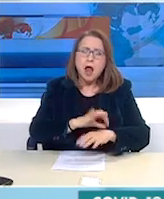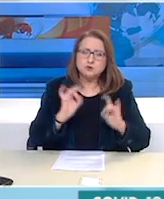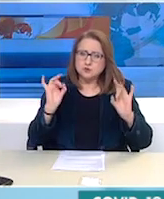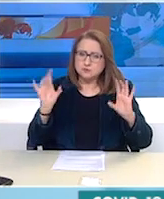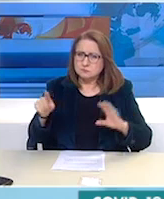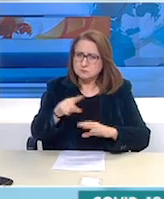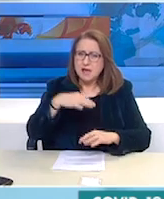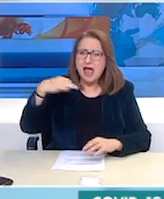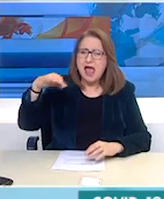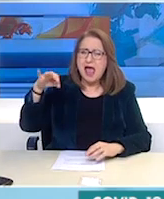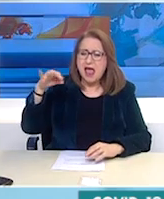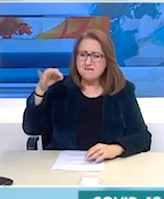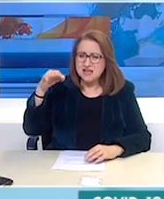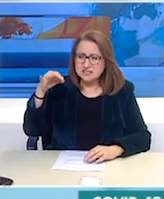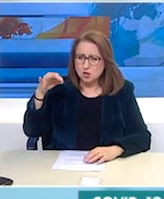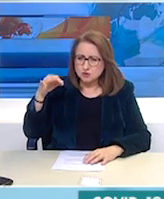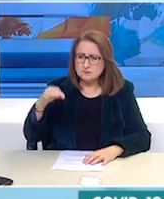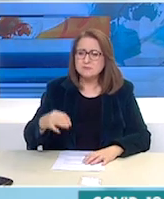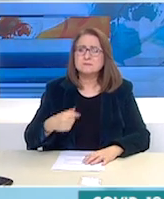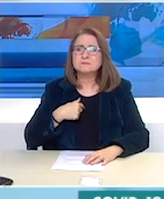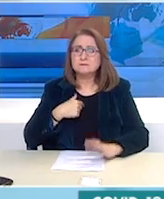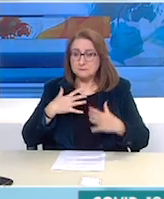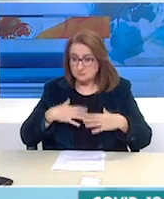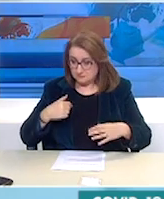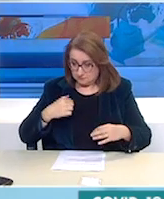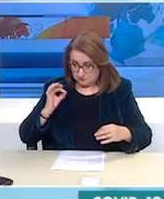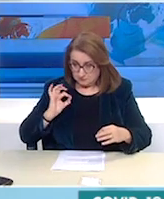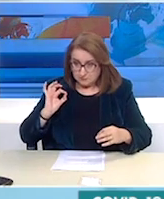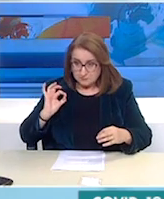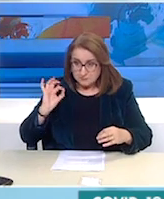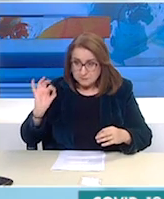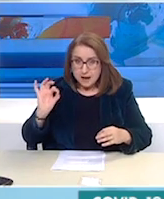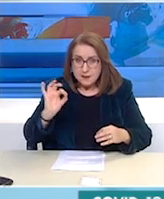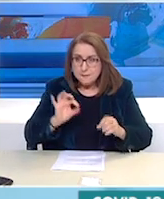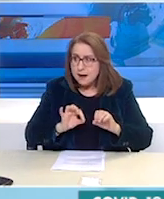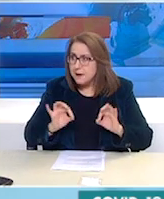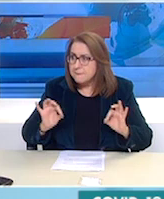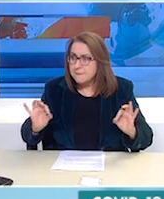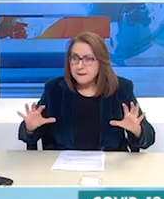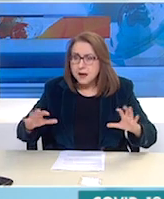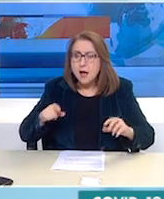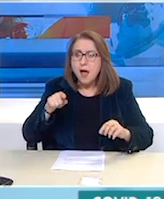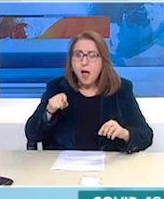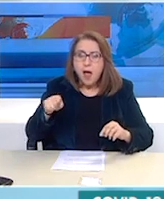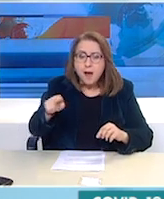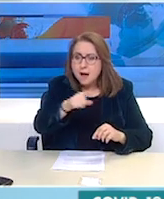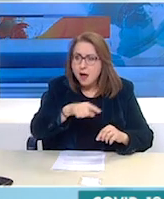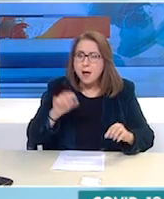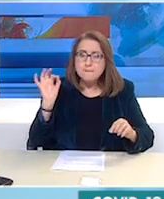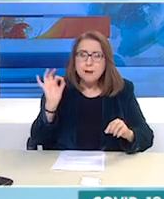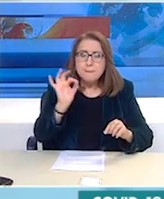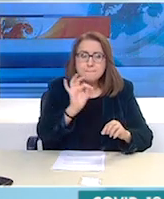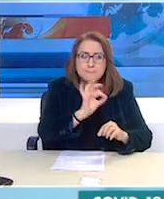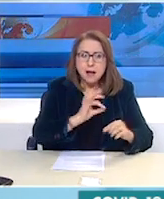ένα ευαίσθητο στη λίμωξη πρόσωπο, και εάν είναι αρκετά διαδεδομένη η ανοσία της αγέλης, θα αρχίσει να μειώνεται ο αριθμός των